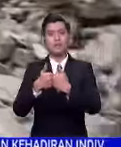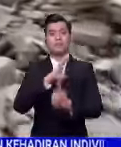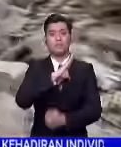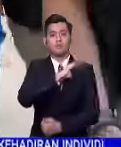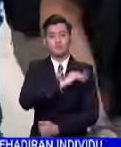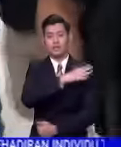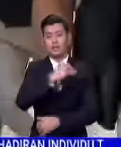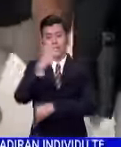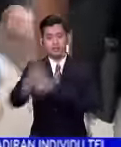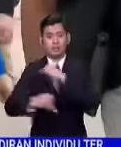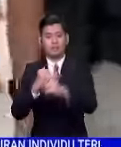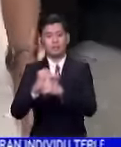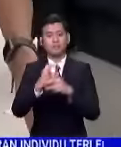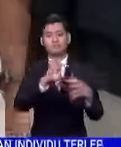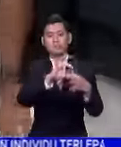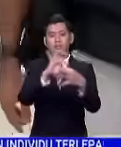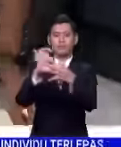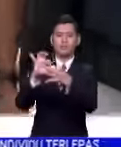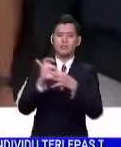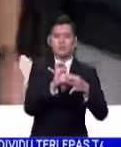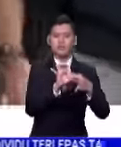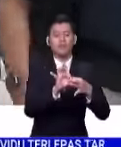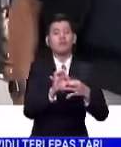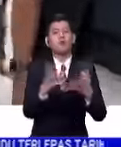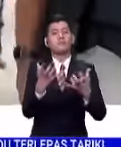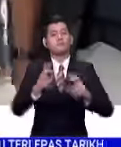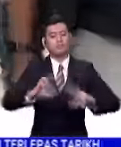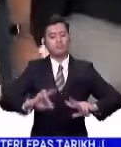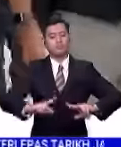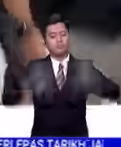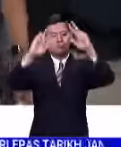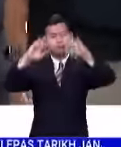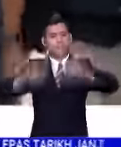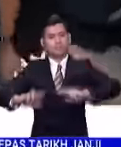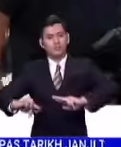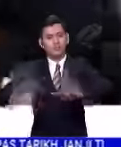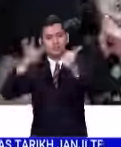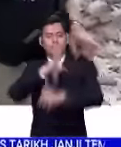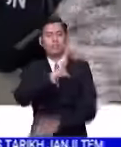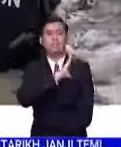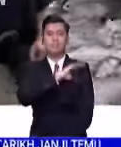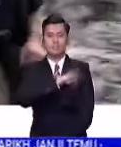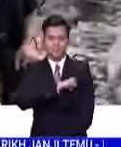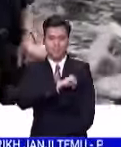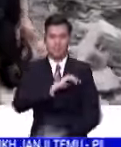maupun antarabangsa akan bekerjasama untuk kerja-kerja kemanusiaan.